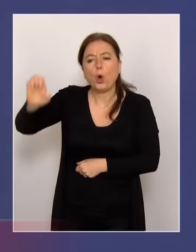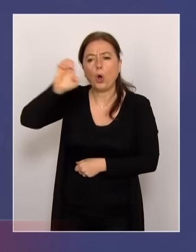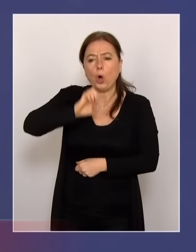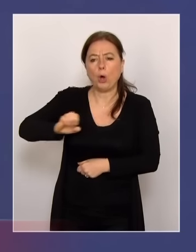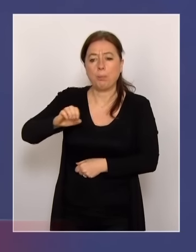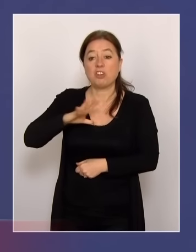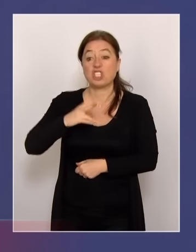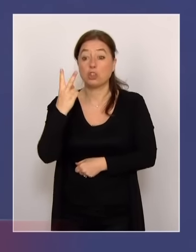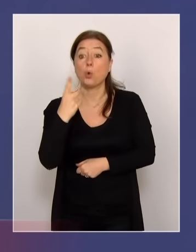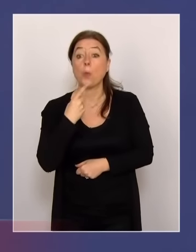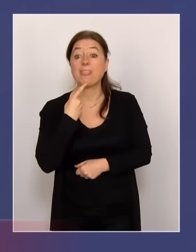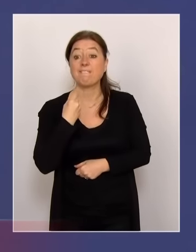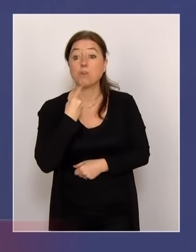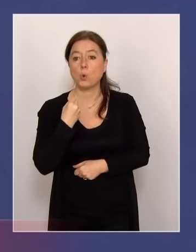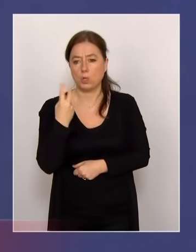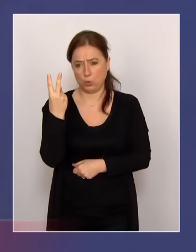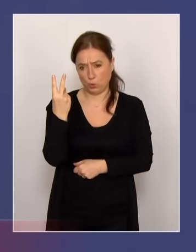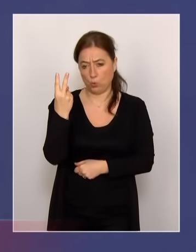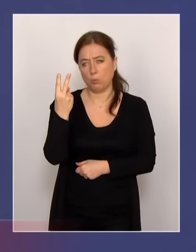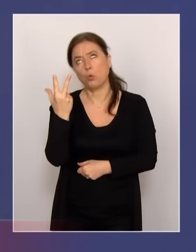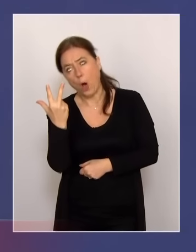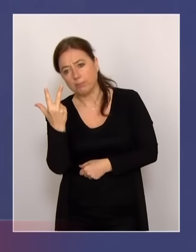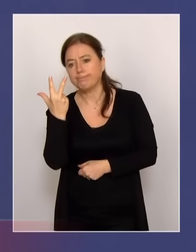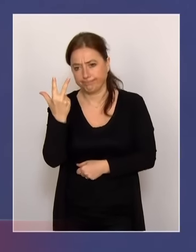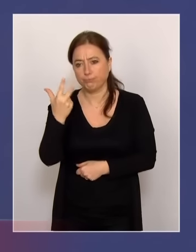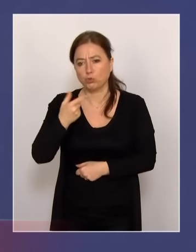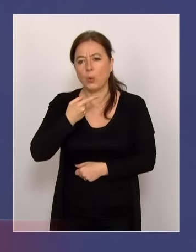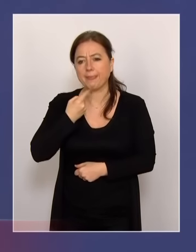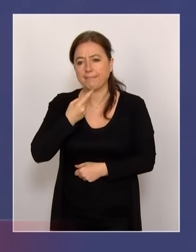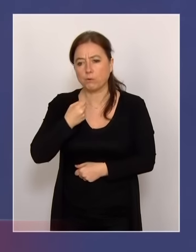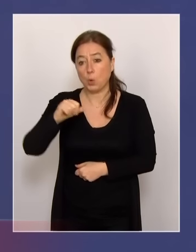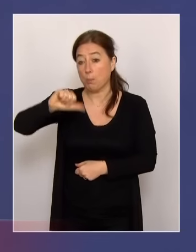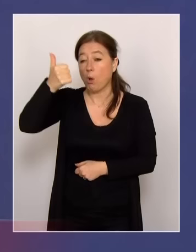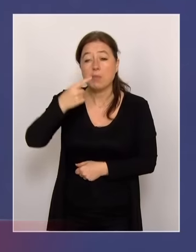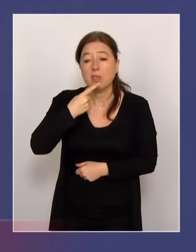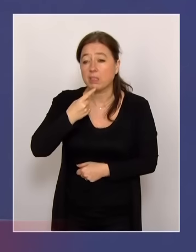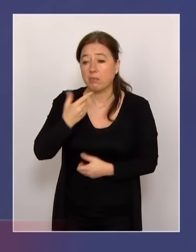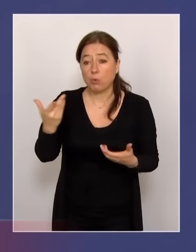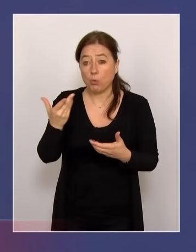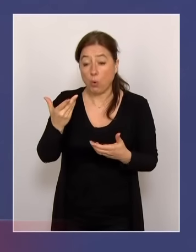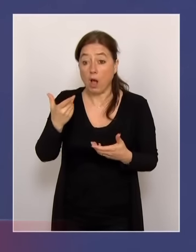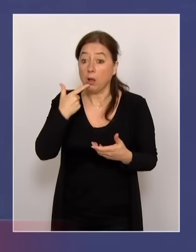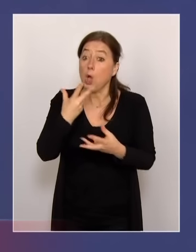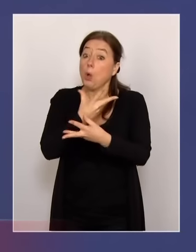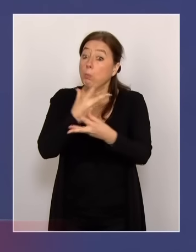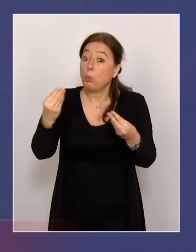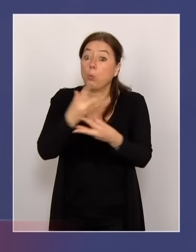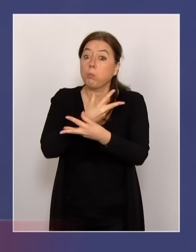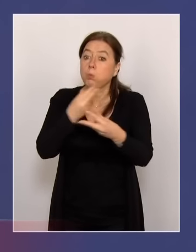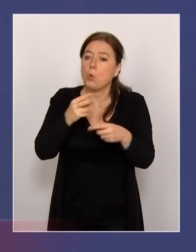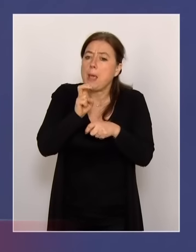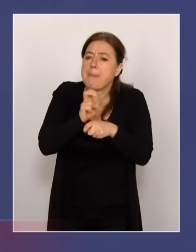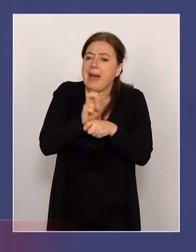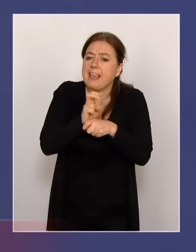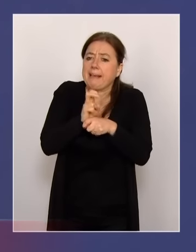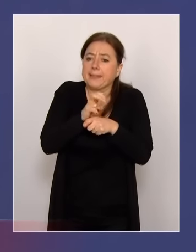défauts, principalement. Je dirais même 3. Le 1er, c'est qu'elle fait beaucoup d'épargne. Nous accumulons de l'épargne. Nous